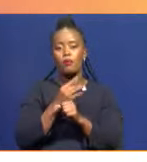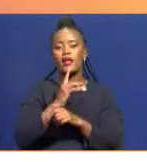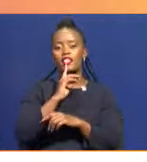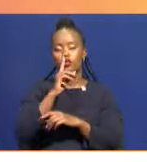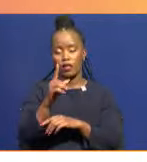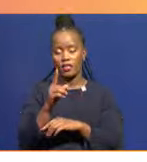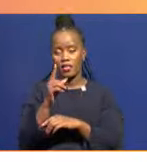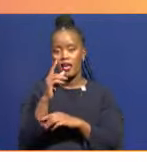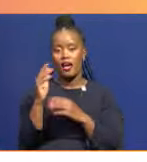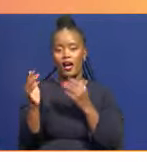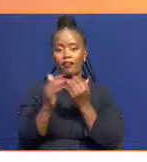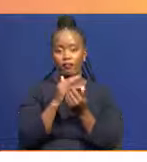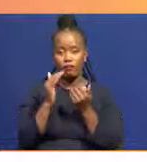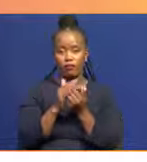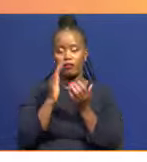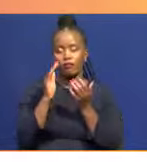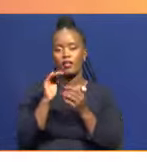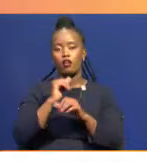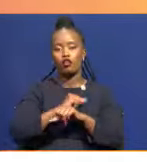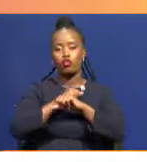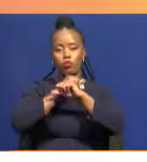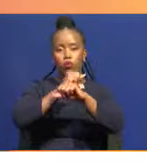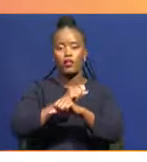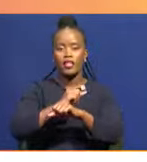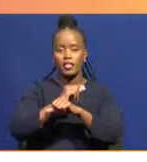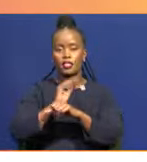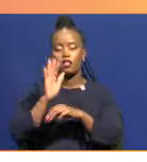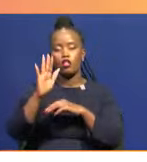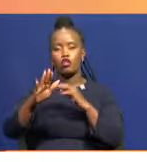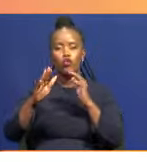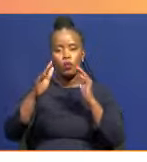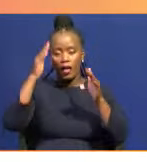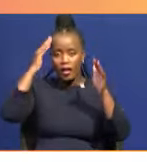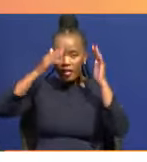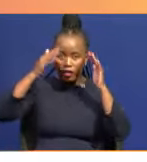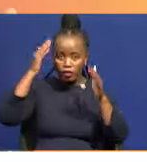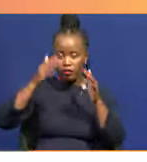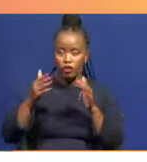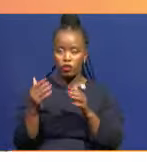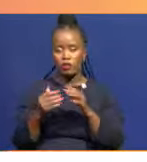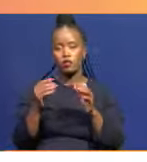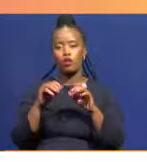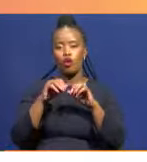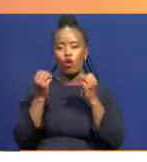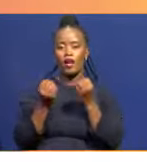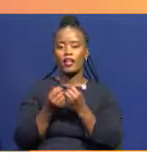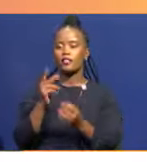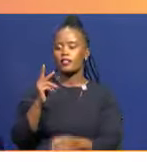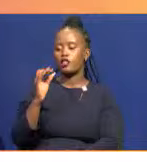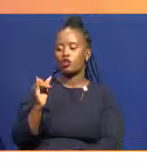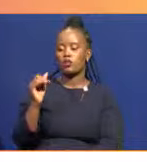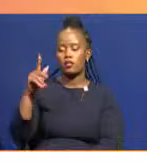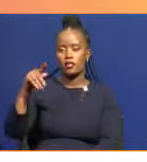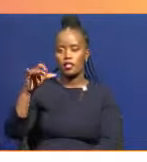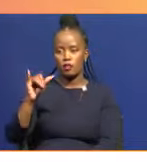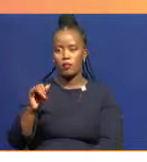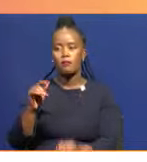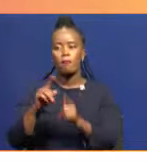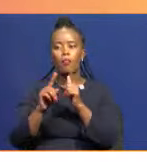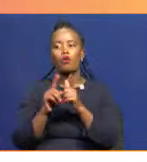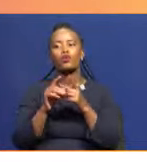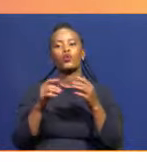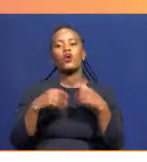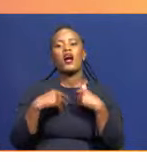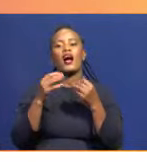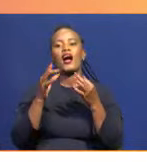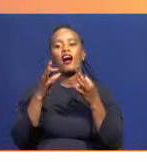wamechunga hiyo innovation yako, inaitwa KIPI. Pia wako na wale wataalamu na kuna wale officers wenye wako